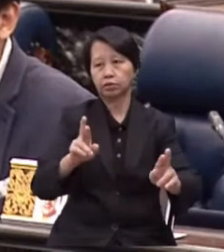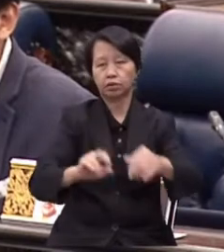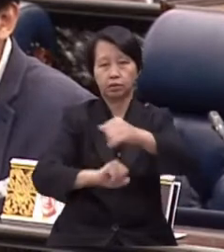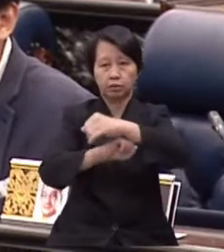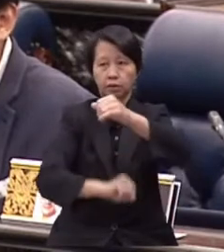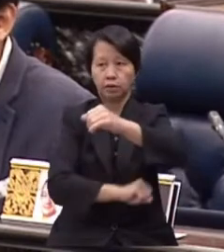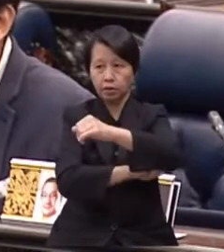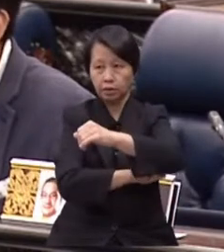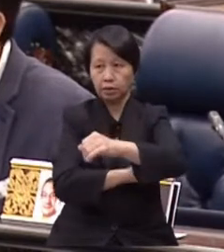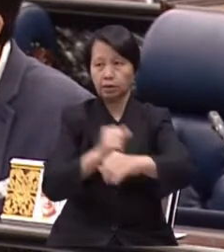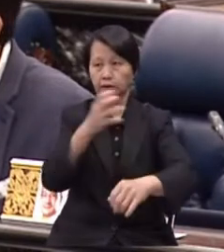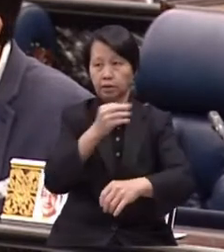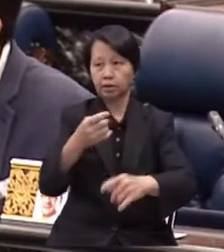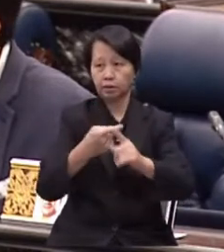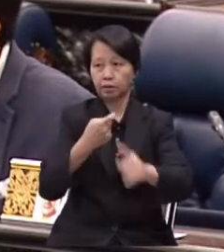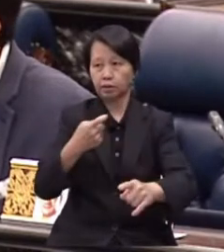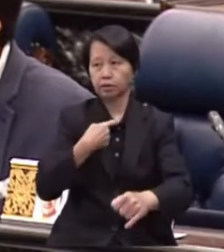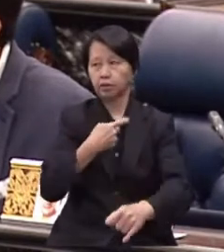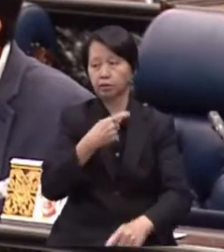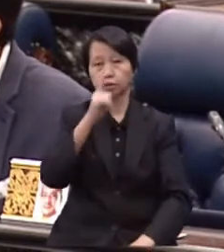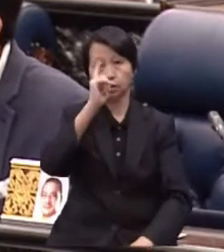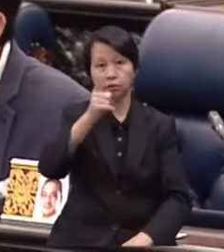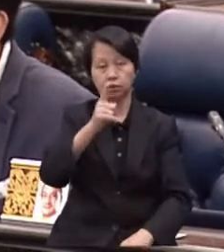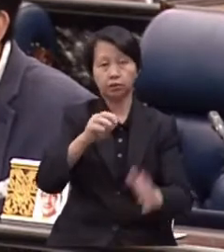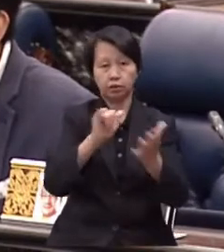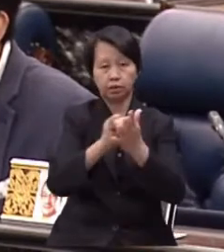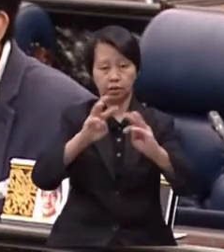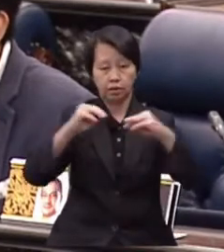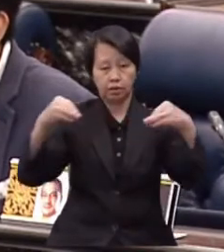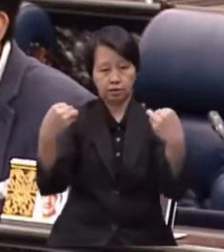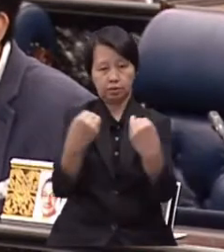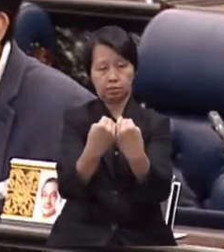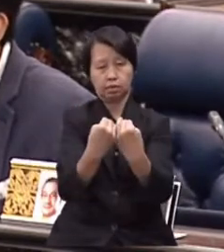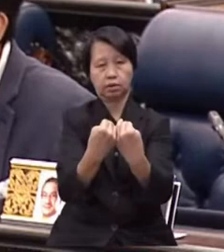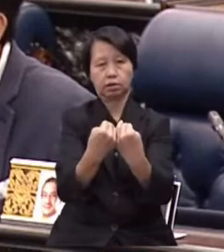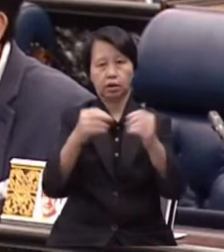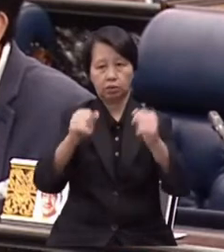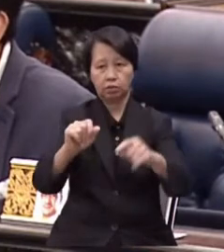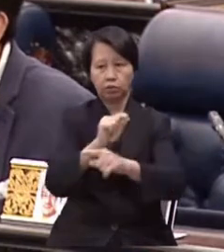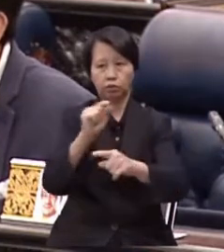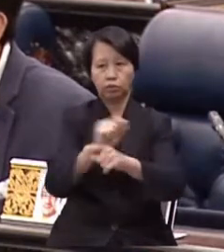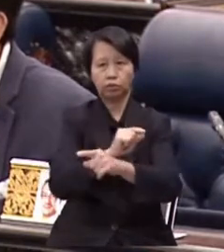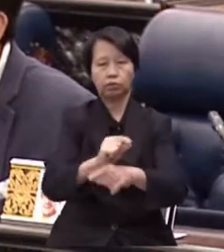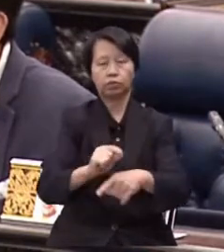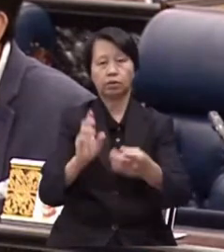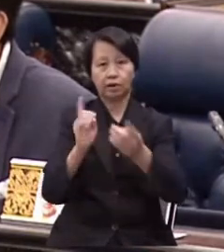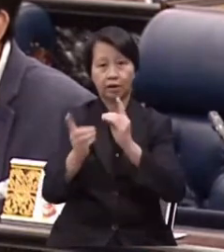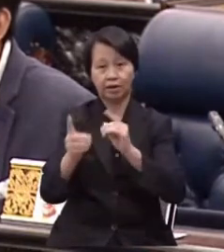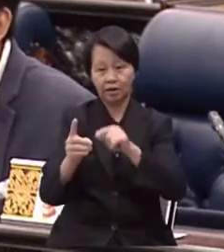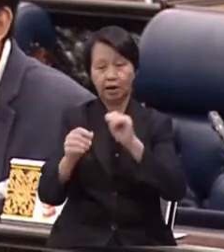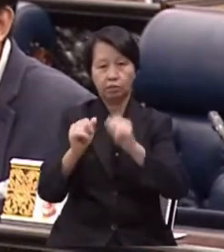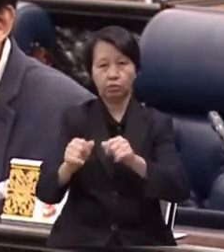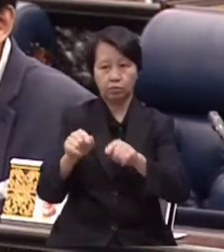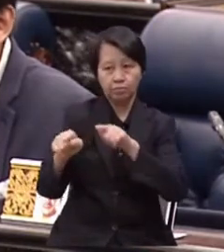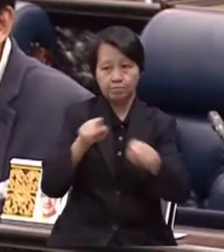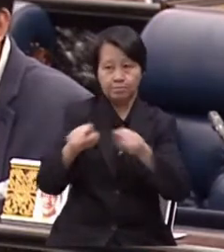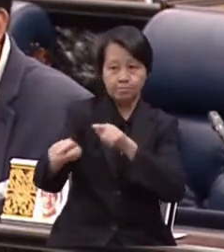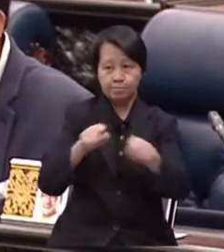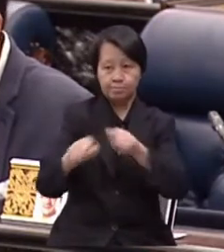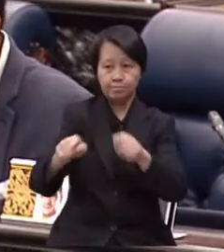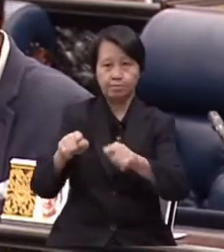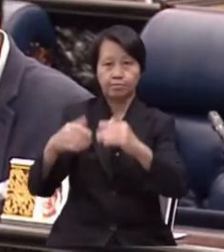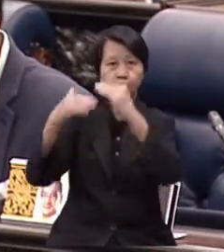infrastruktur yang ada tapi juga dari sudut kita pastikan bahwa masyarakat empatan boleh menggunakan infrastruktur tersebut supaya mereka boleh bersaing